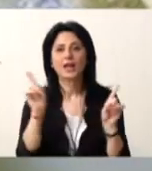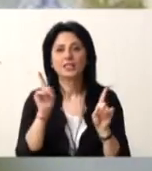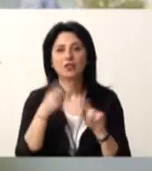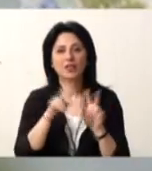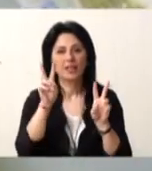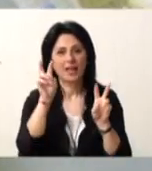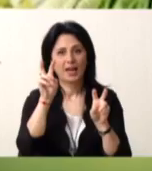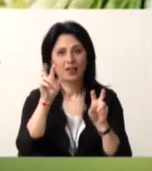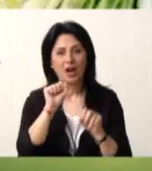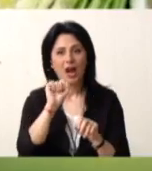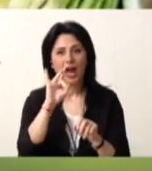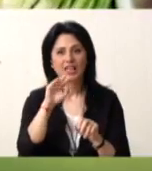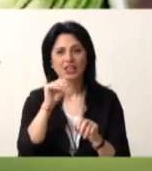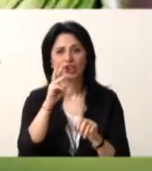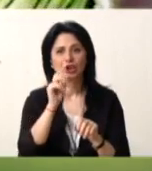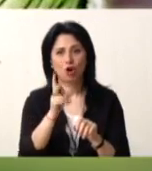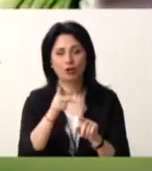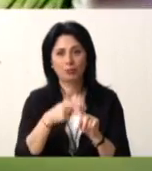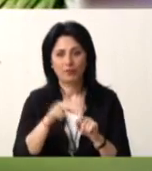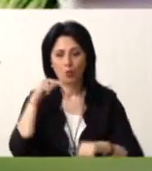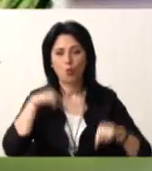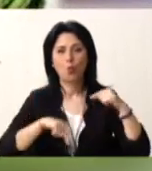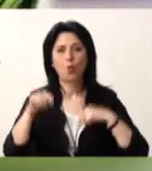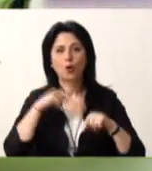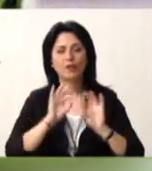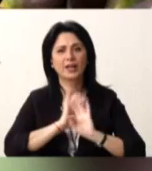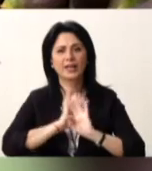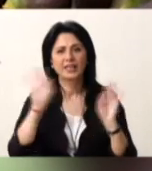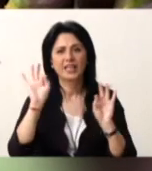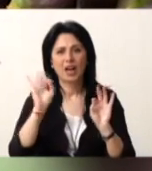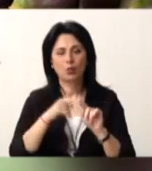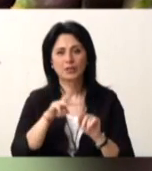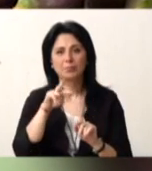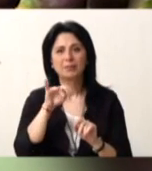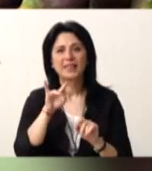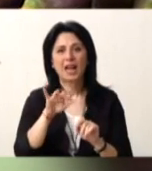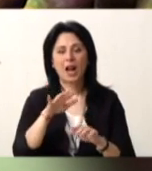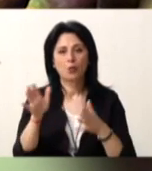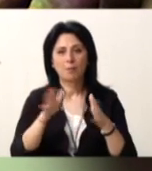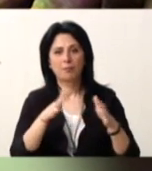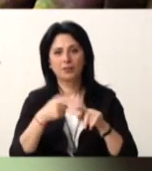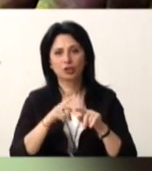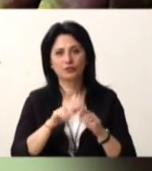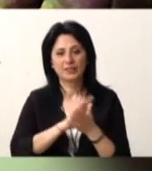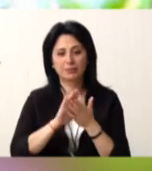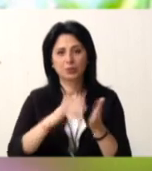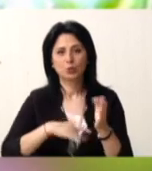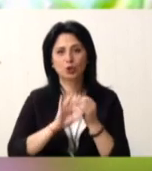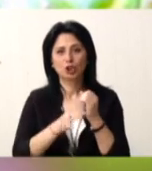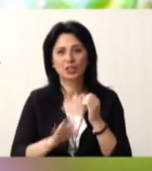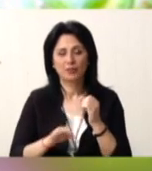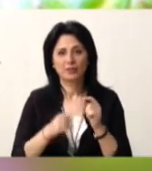განსაკუთრებით ეგრეთ წოდებული არტიშოკი, რომელიც ორგანიზმში იდეალურად ცვლის მინერალების ბალანსს, წმენს